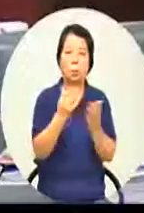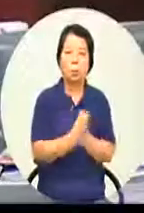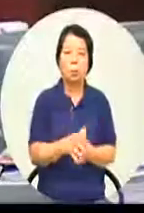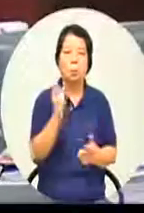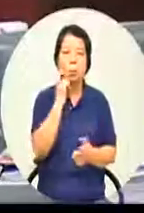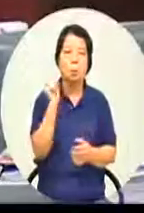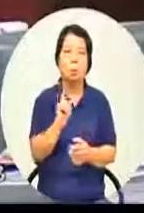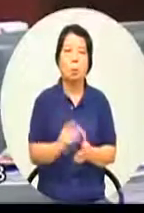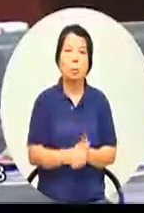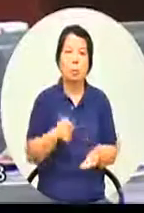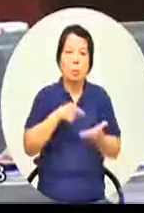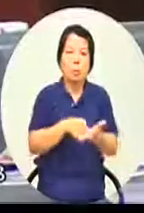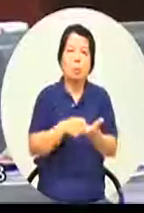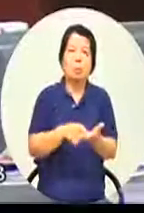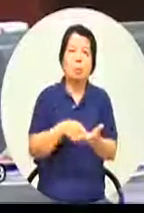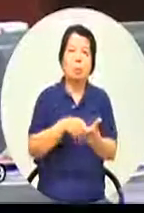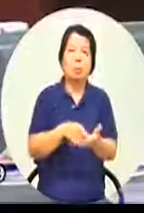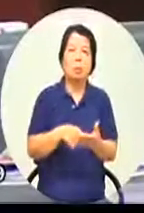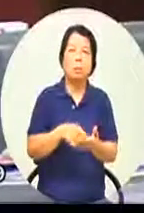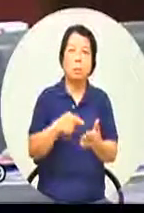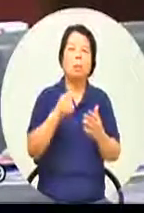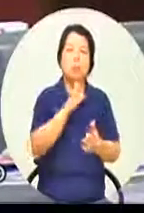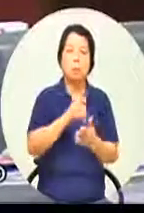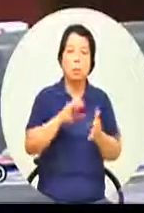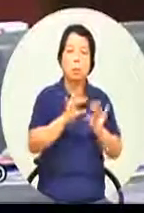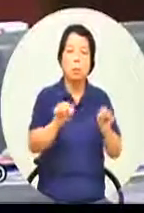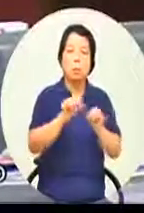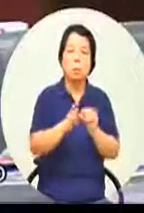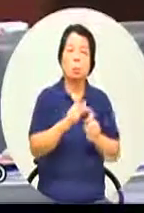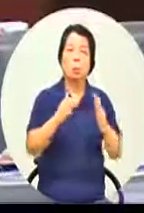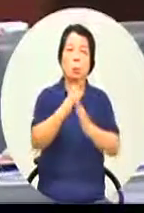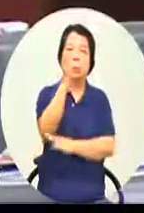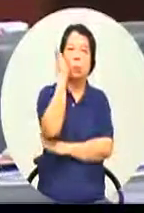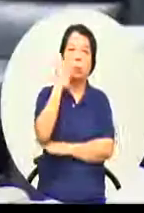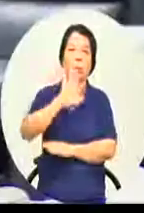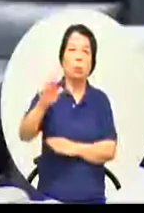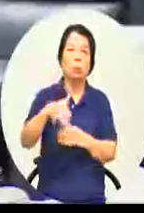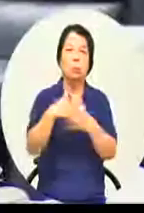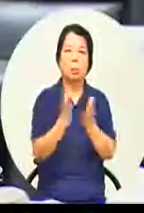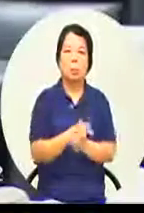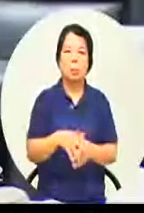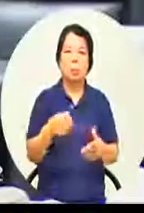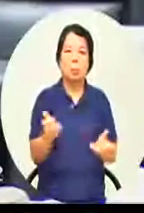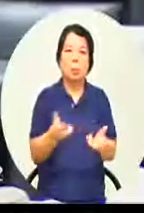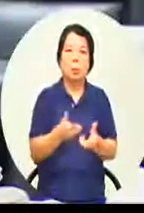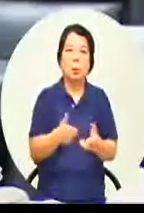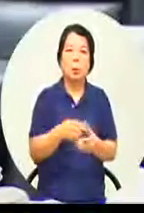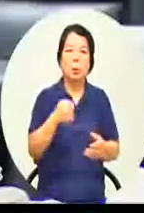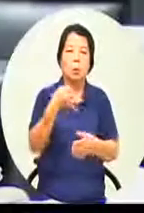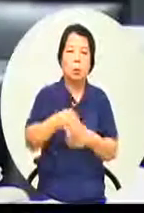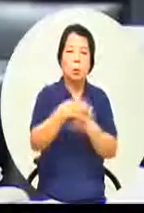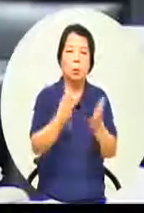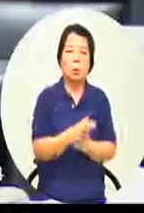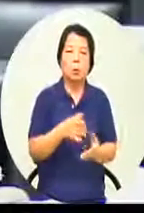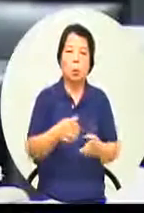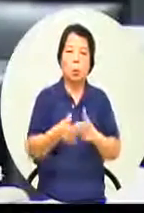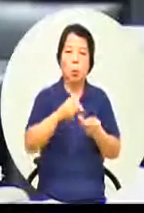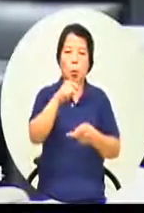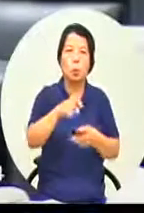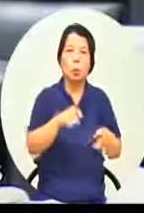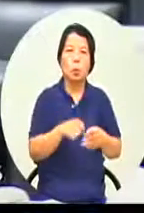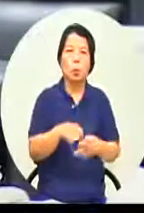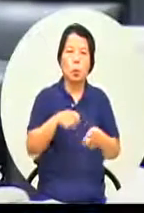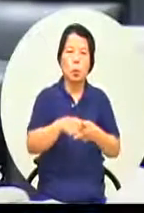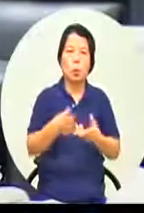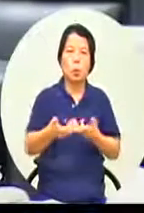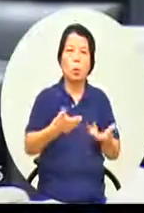土地没个 care 啊，土地就是市政府的，只是工程费啊，我也不晓得他们怎么估的。这个问题我会跟公务局来讨论。但是我现在要跟你讲的